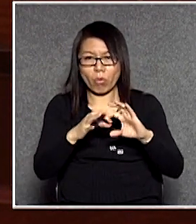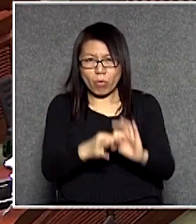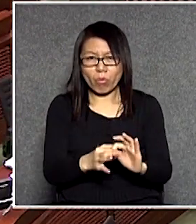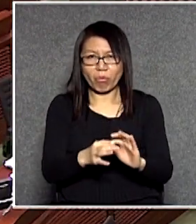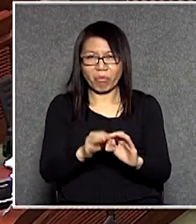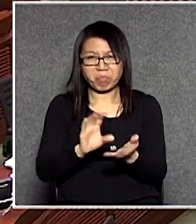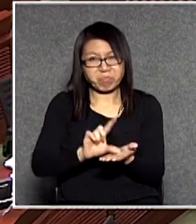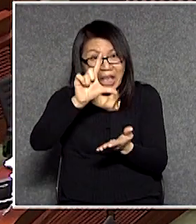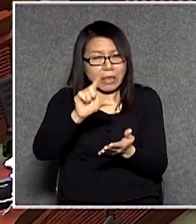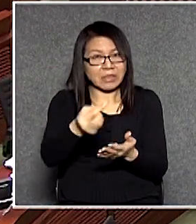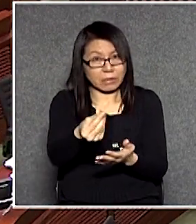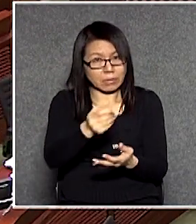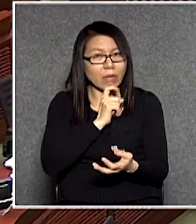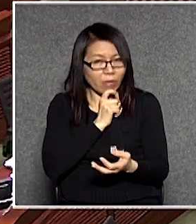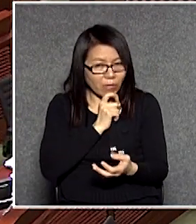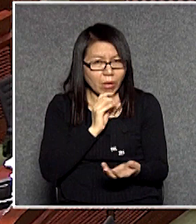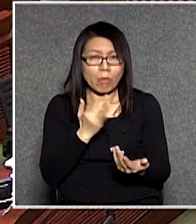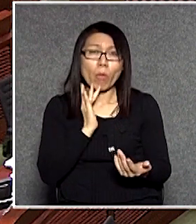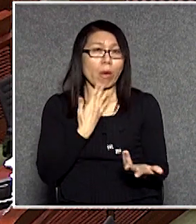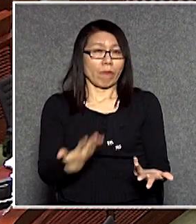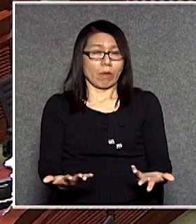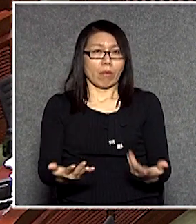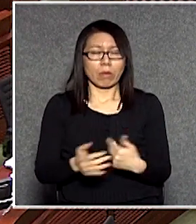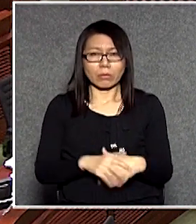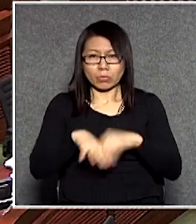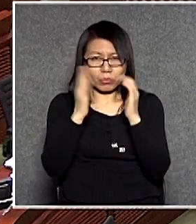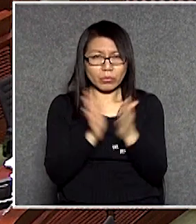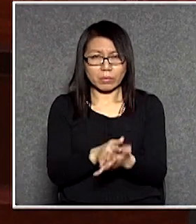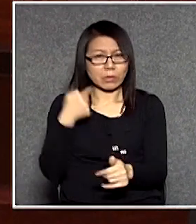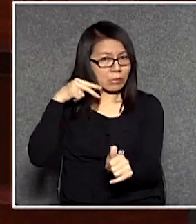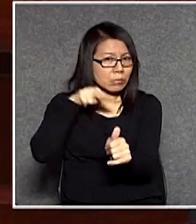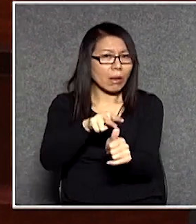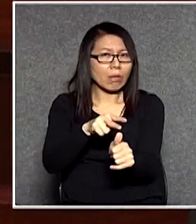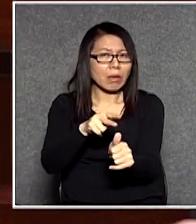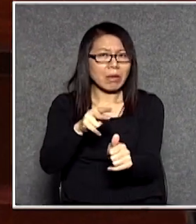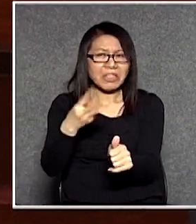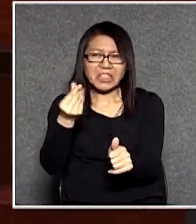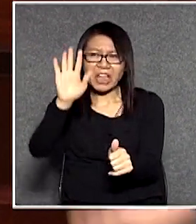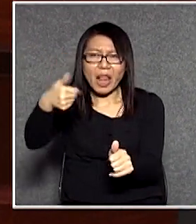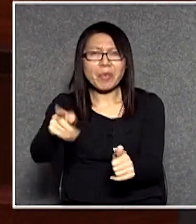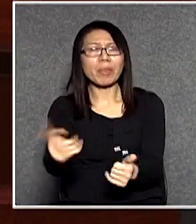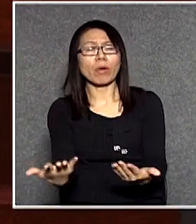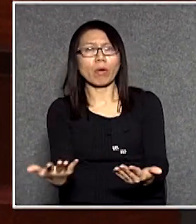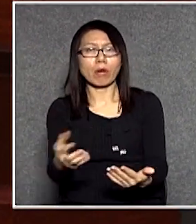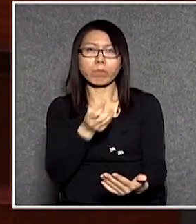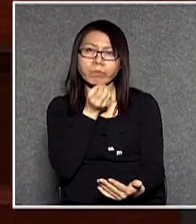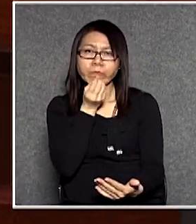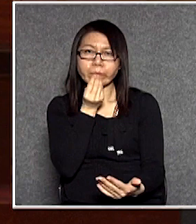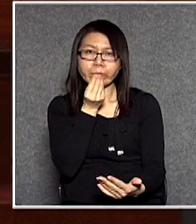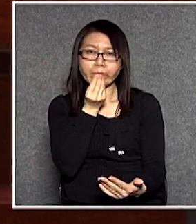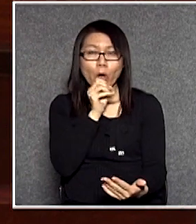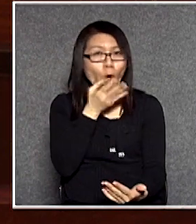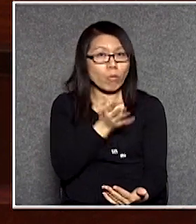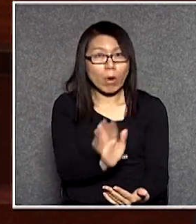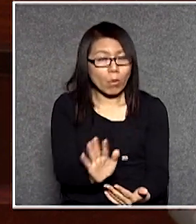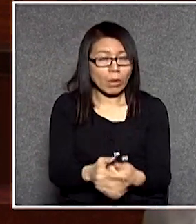咁你冇計嘅喎，完全你規範唔到啊，錢邊度嚟？ 係嘛？佢唔想同你講，香港冇